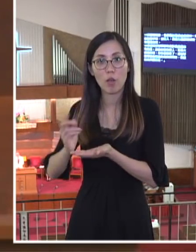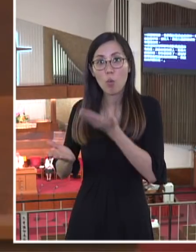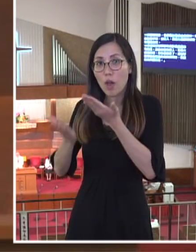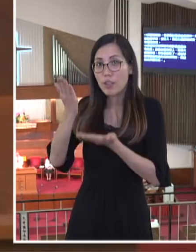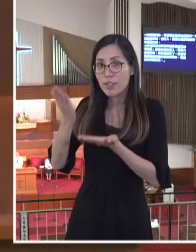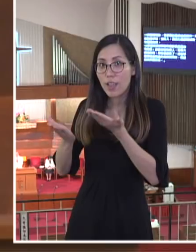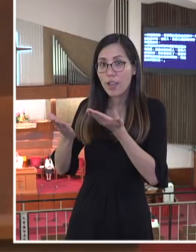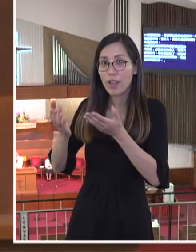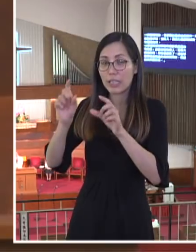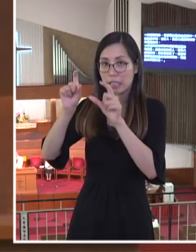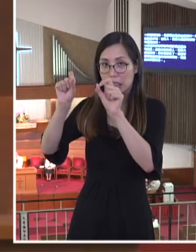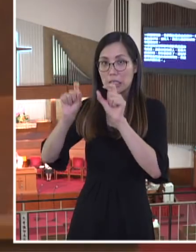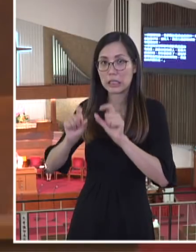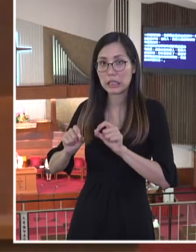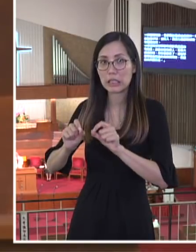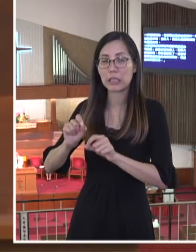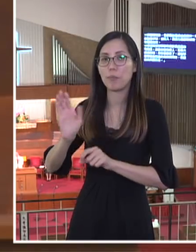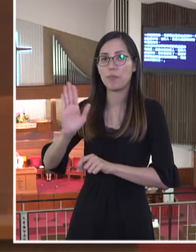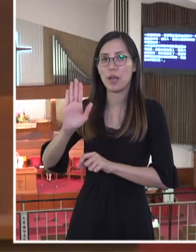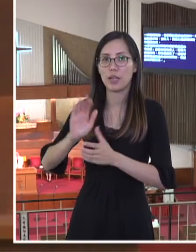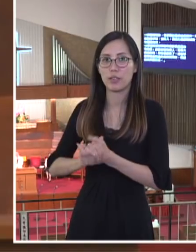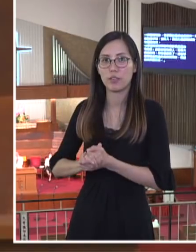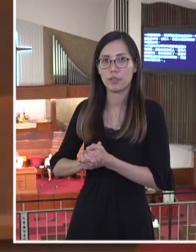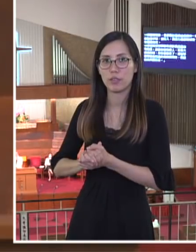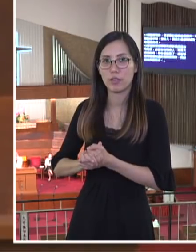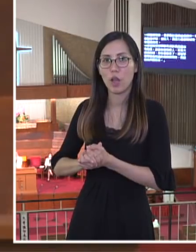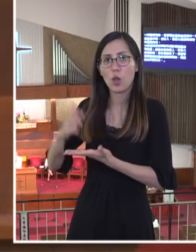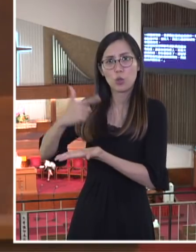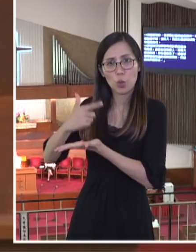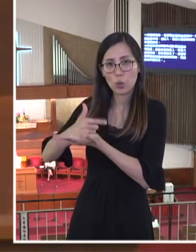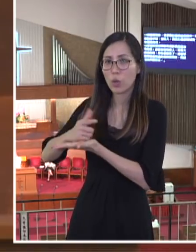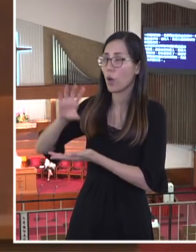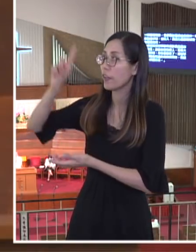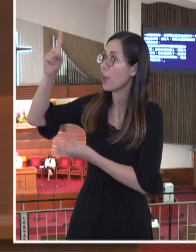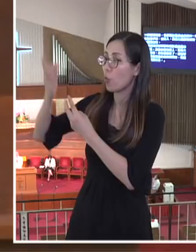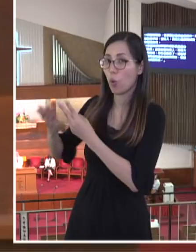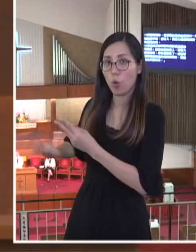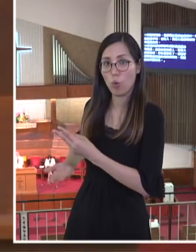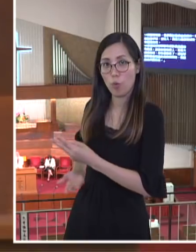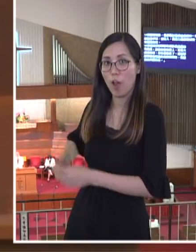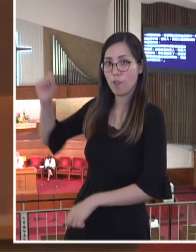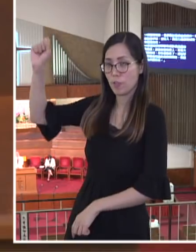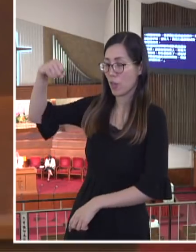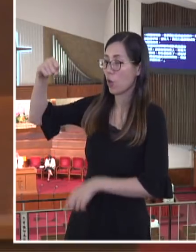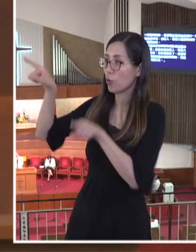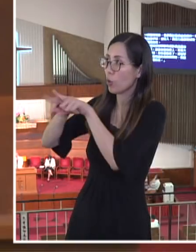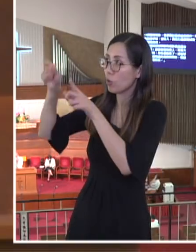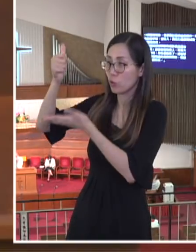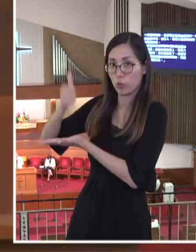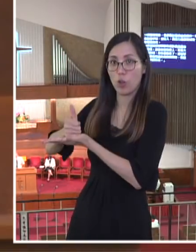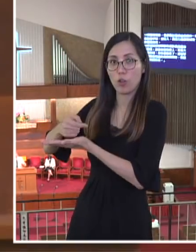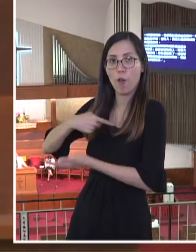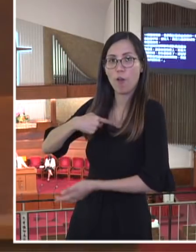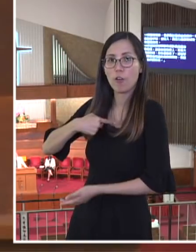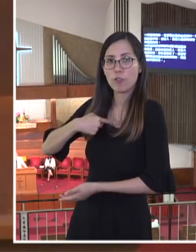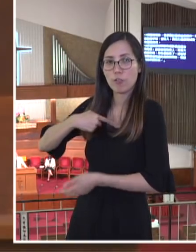或者，其实比较好一点的翻译应该是：只要耶和华照他所应许的呢同我同在，我就将他们赶